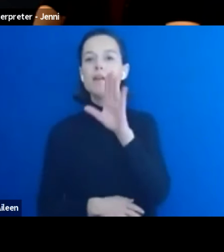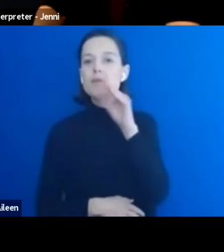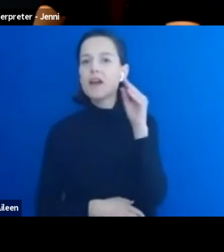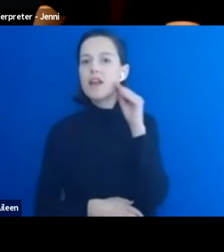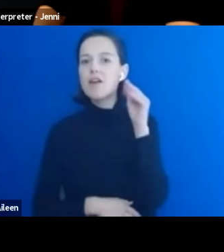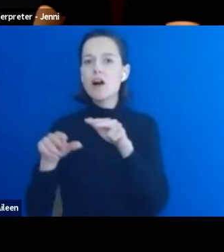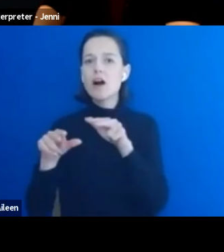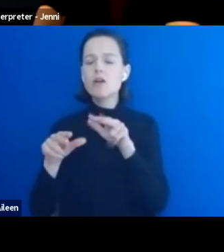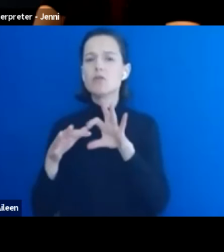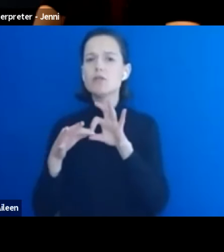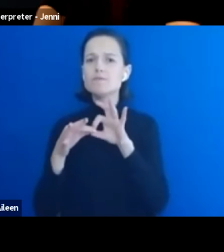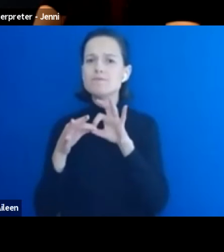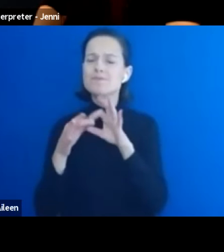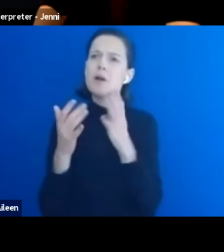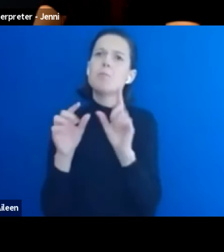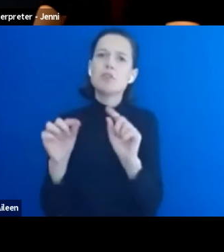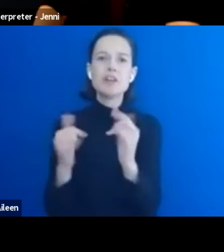wie